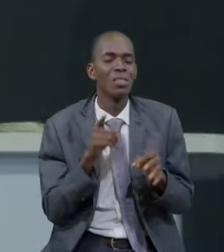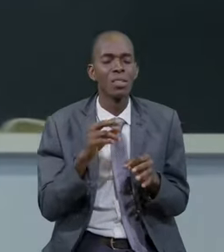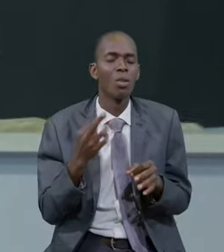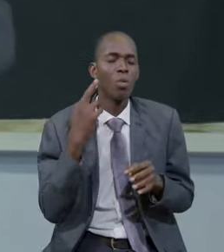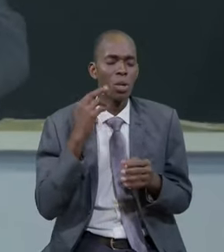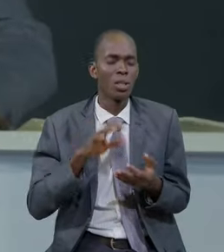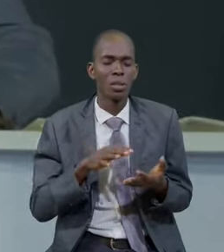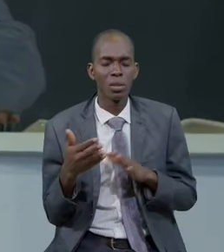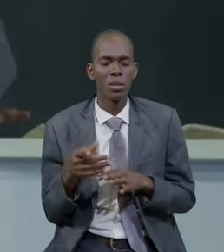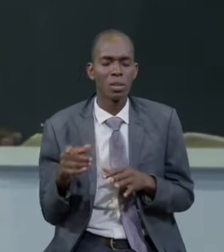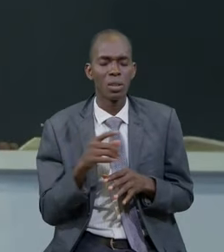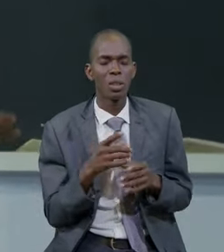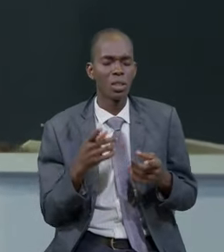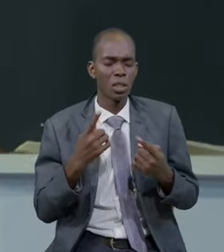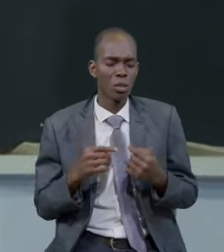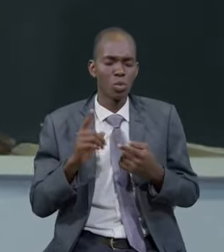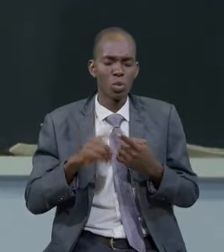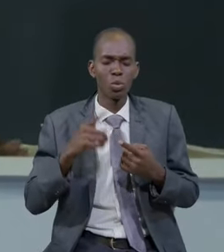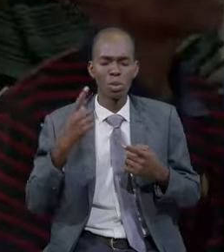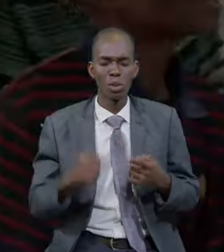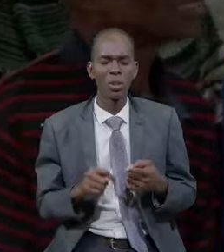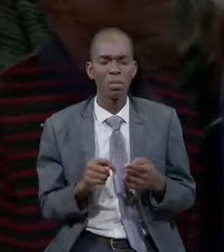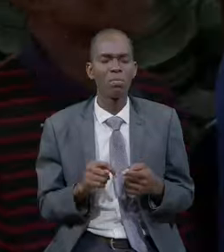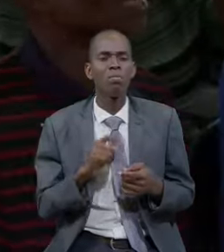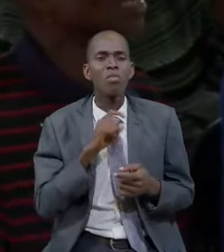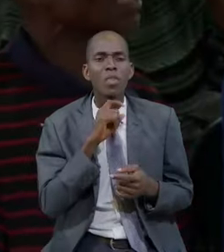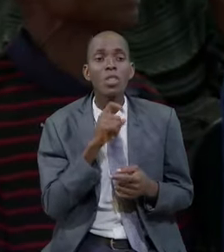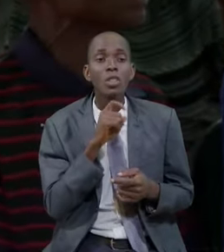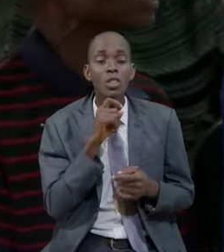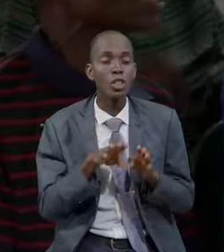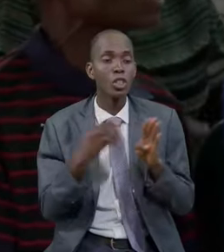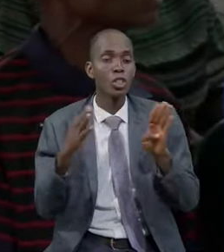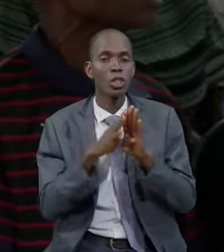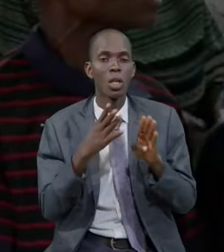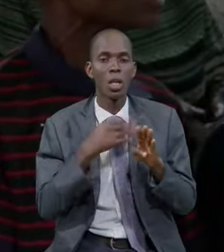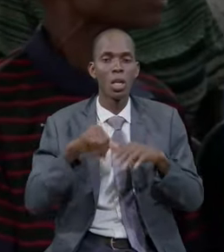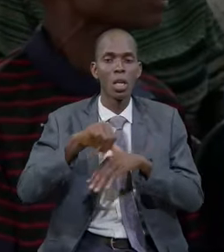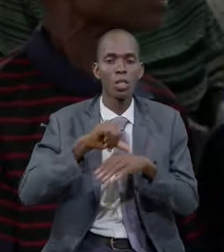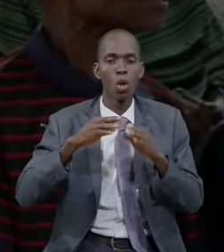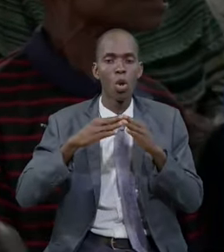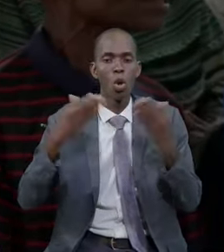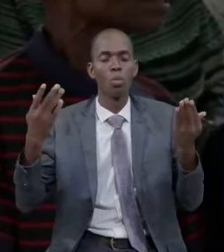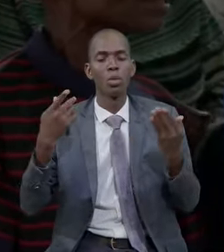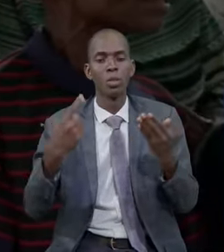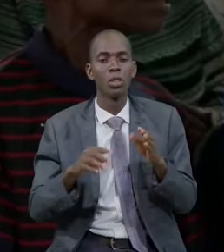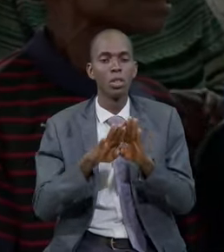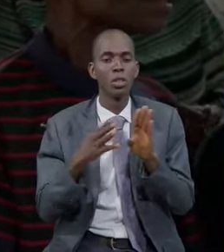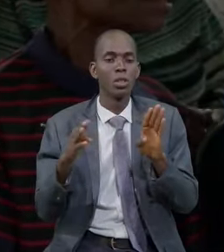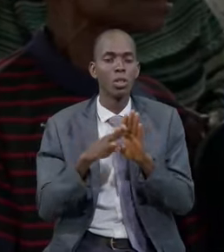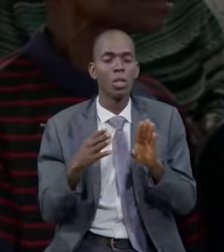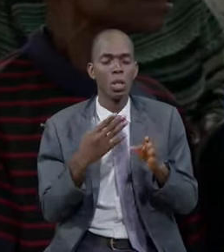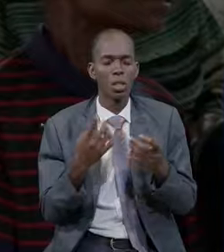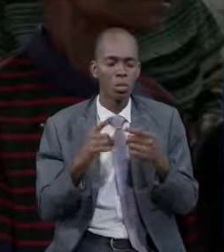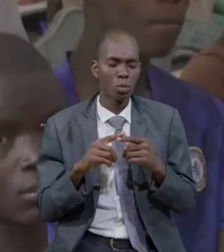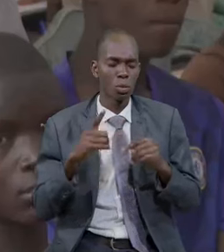porte de fer. L'onction a ouvert la porte. Ils sont venus à la porte suivante. L'onction